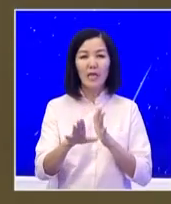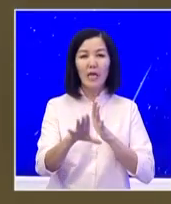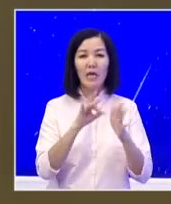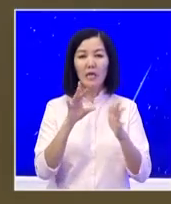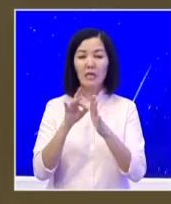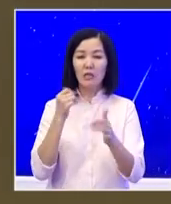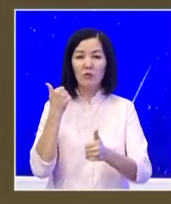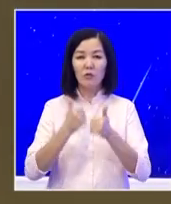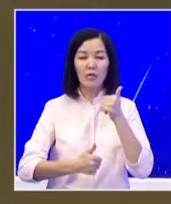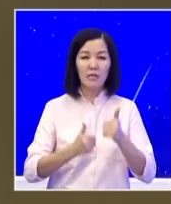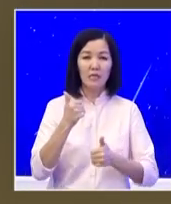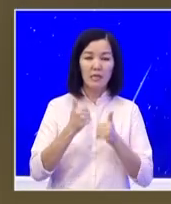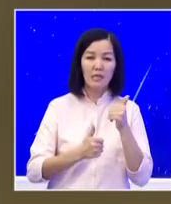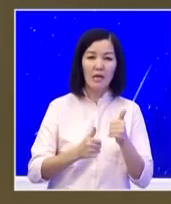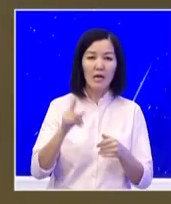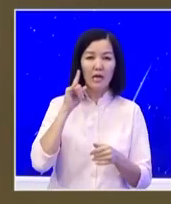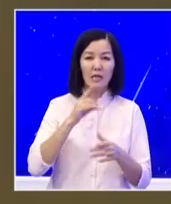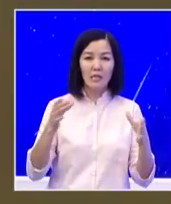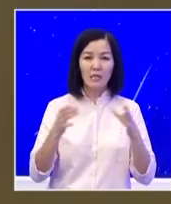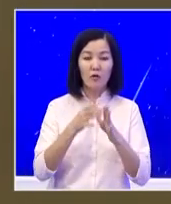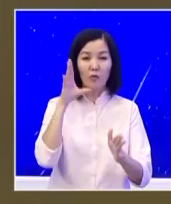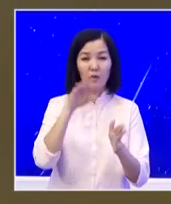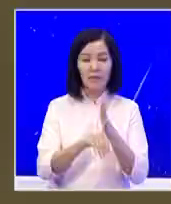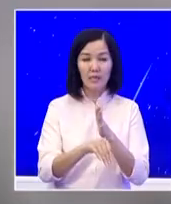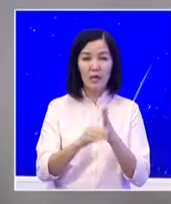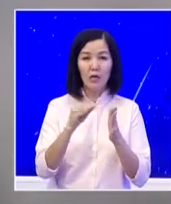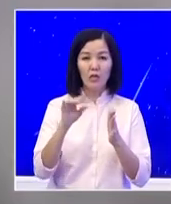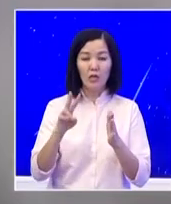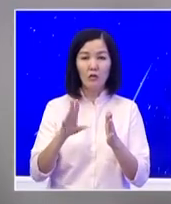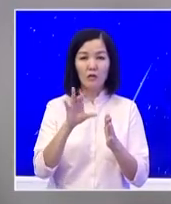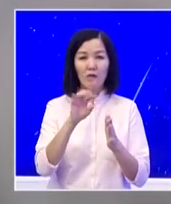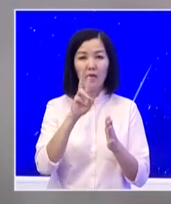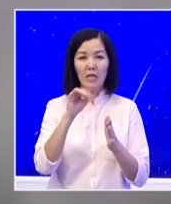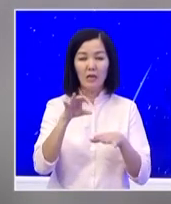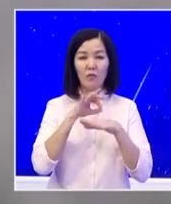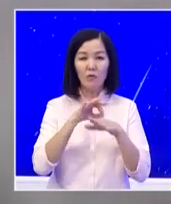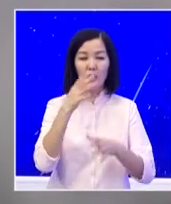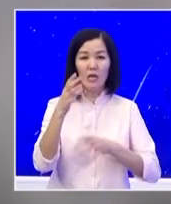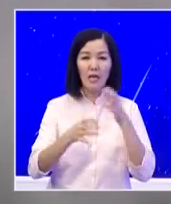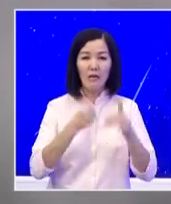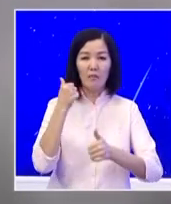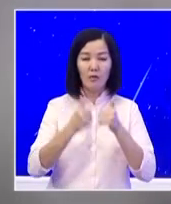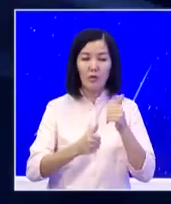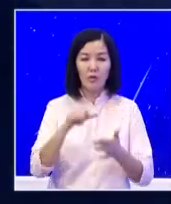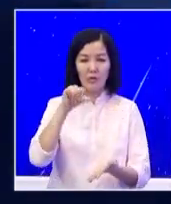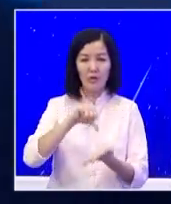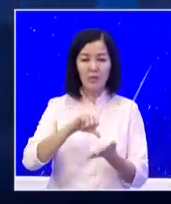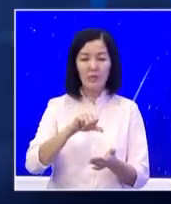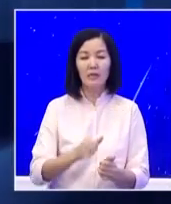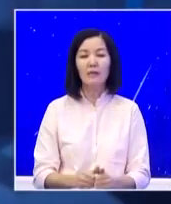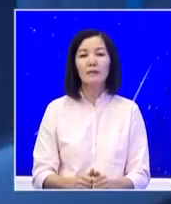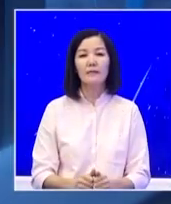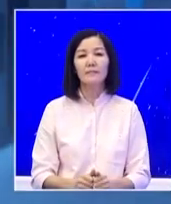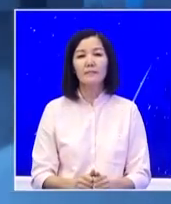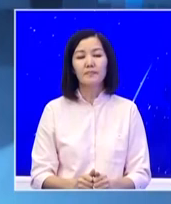жарысында жерлестеріміз топ жарса ел құрамасына алынады. Артынша 90 айында Венгрияда болатын әлем біріншілігінде мықтылығын анықтайтын болады. Жарқын